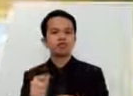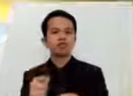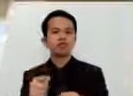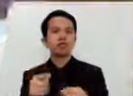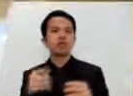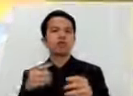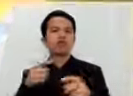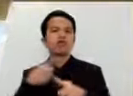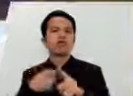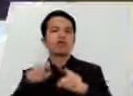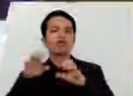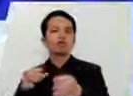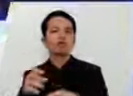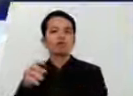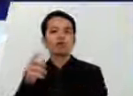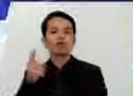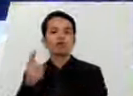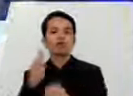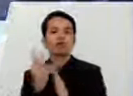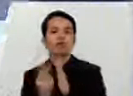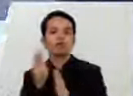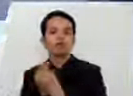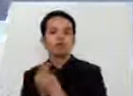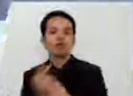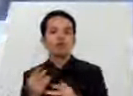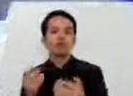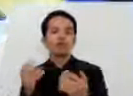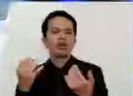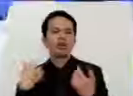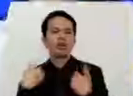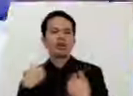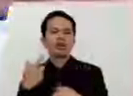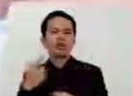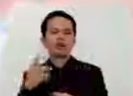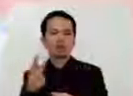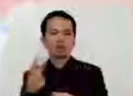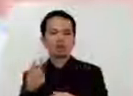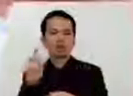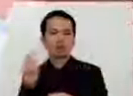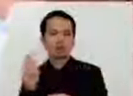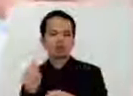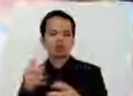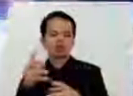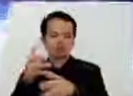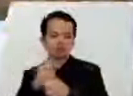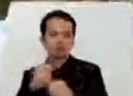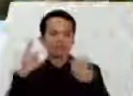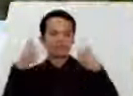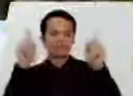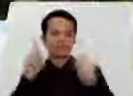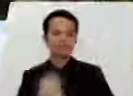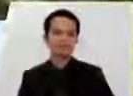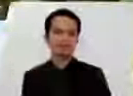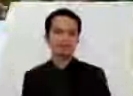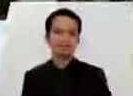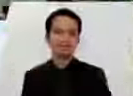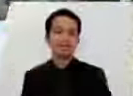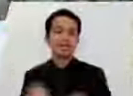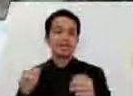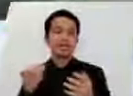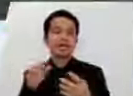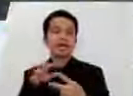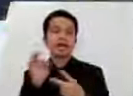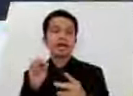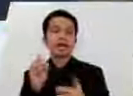Weekend at nakakuha sila ng 234 points kaya nakuha nila ang jackpot prize. Napili nilang mag-donate